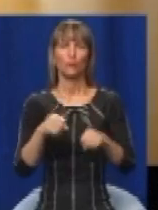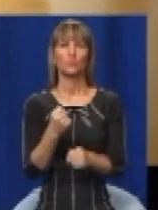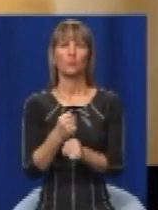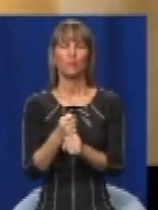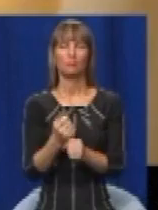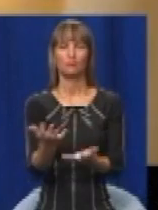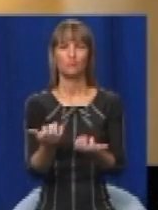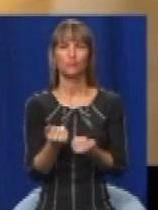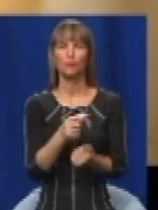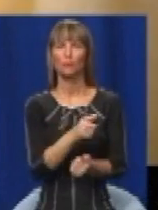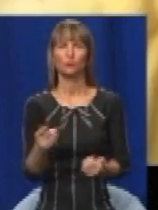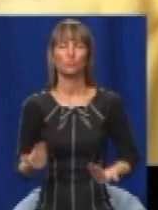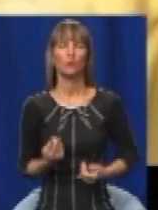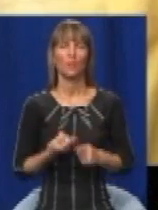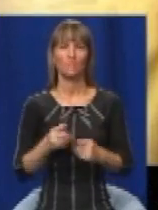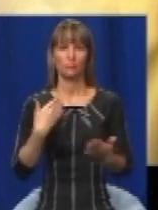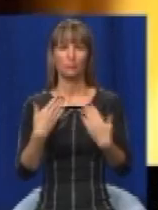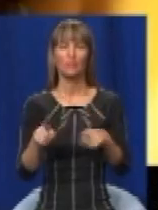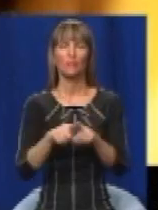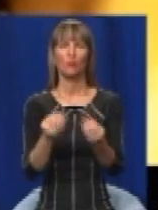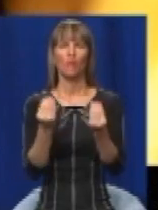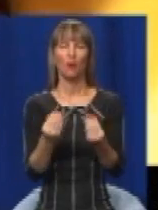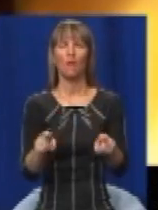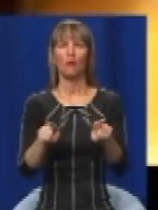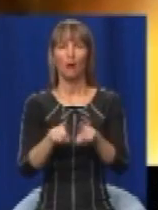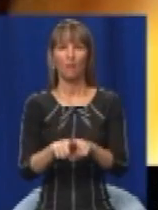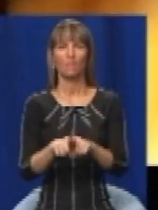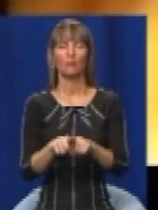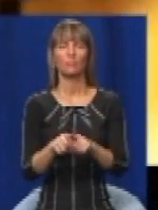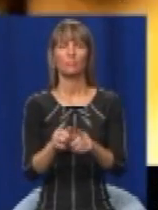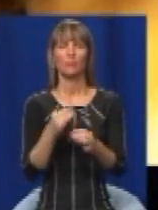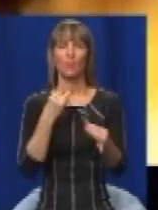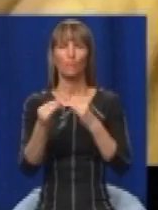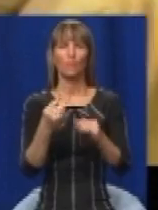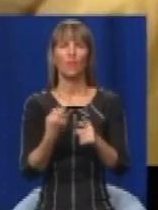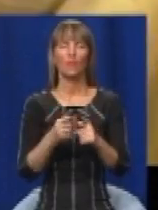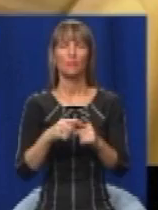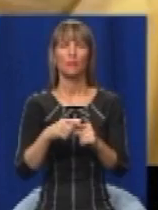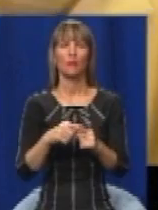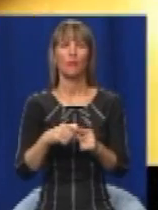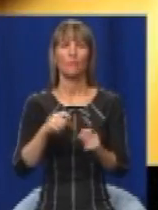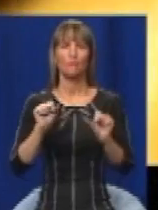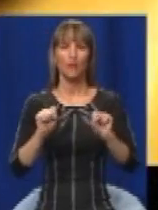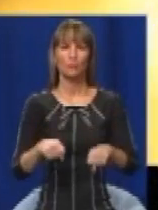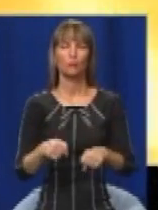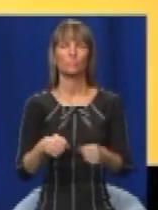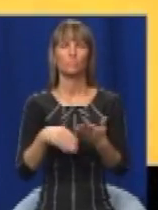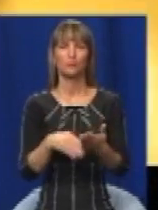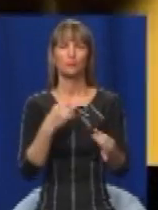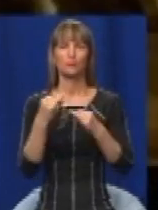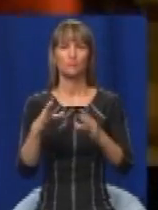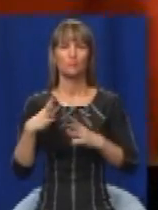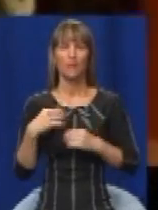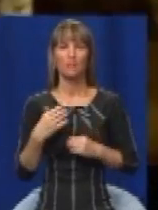впродовж життя. Це стосується і такої якості, як комунікабельність. Це навик, який допомагає людям співіснувати,